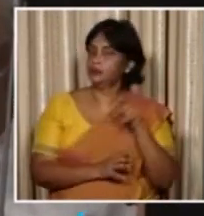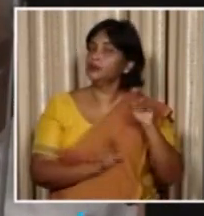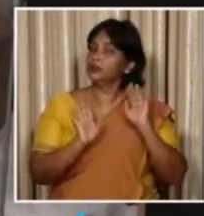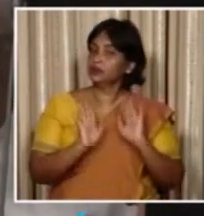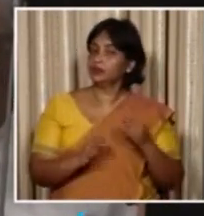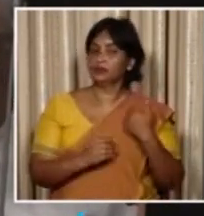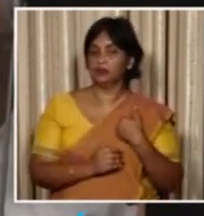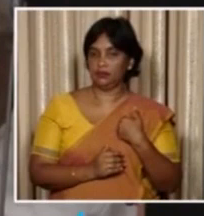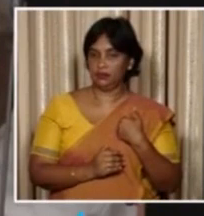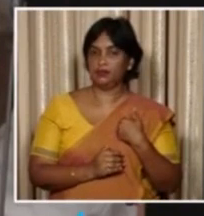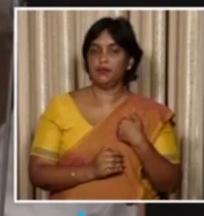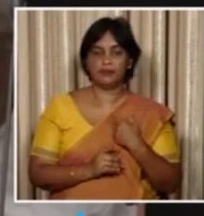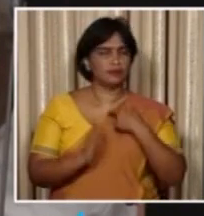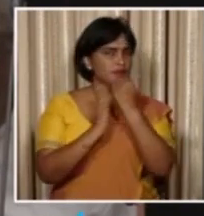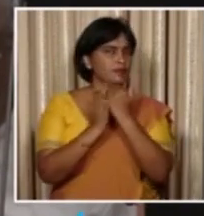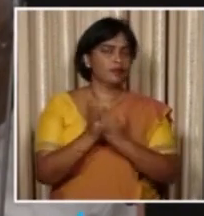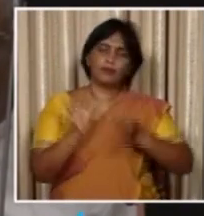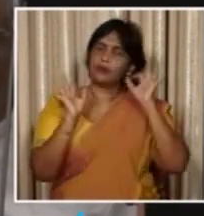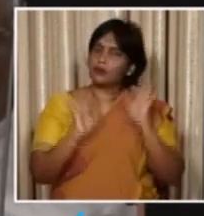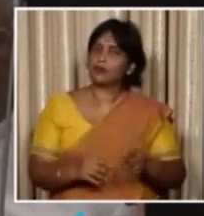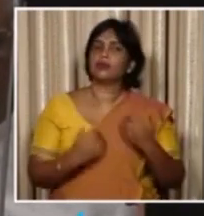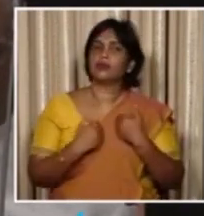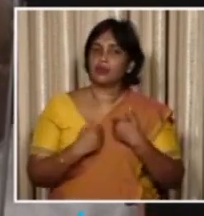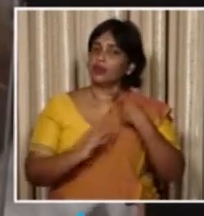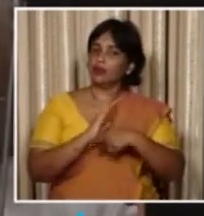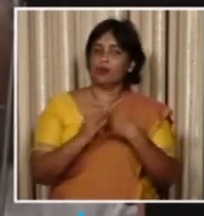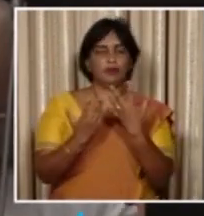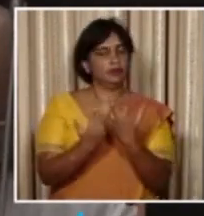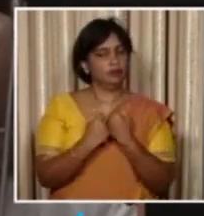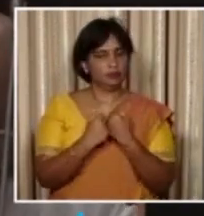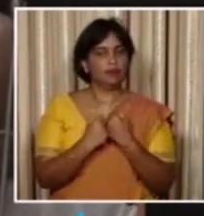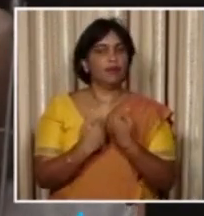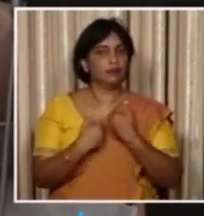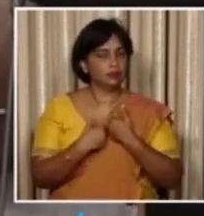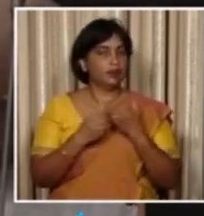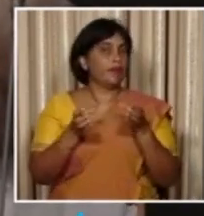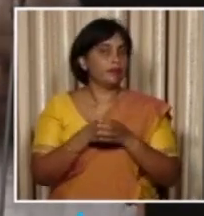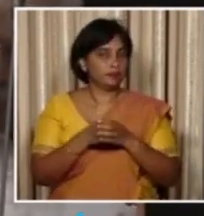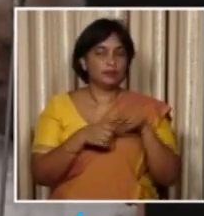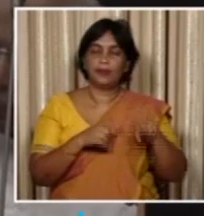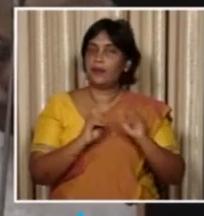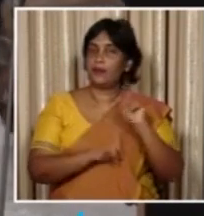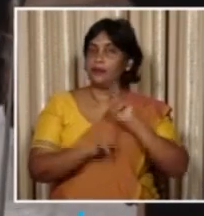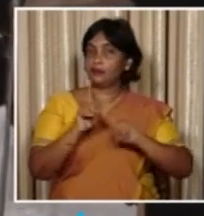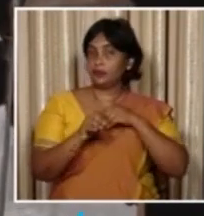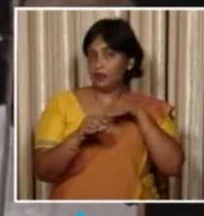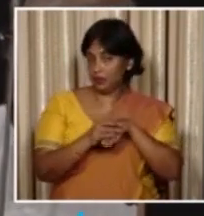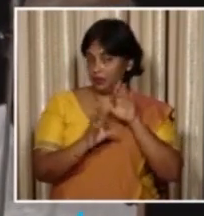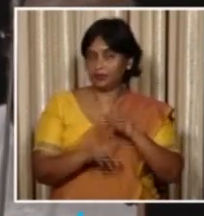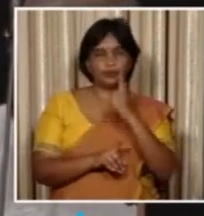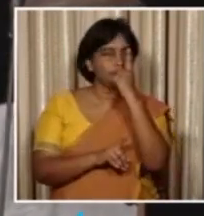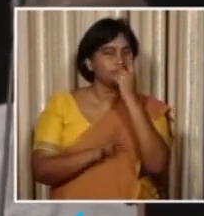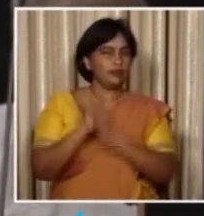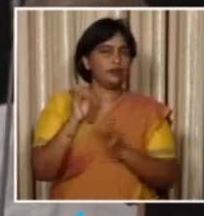ನಮೂತ್ ಮಮ ಕಿಸಿಮ ಕೊಂದೇಸಿಯಾಕ್ ನೆತಿವ ರಟ ಬಾರಗತ್ತ ಮಗೇ ಪಕ್ಷೇಟ ಮೇ ಪಾರ್ಲಿಮೆಂಟ್ವೇ ತಿಬುನೆ